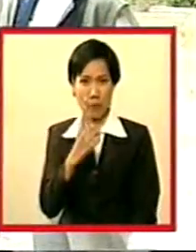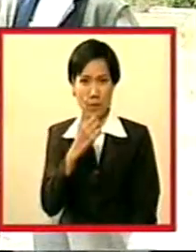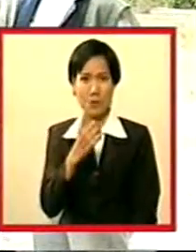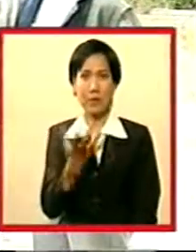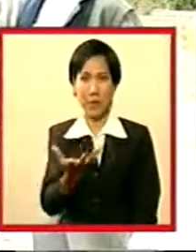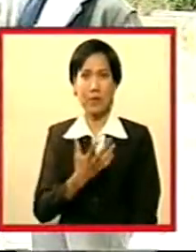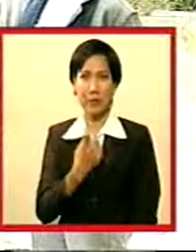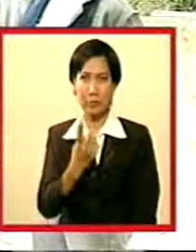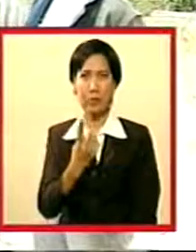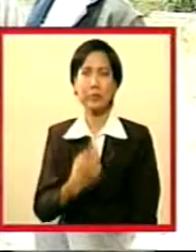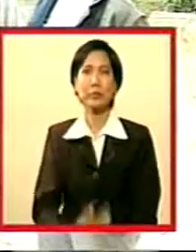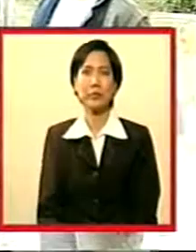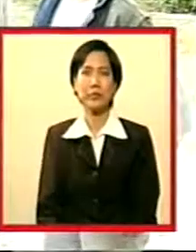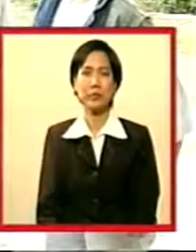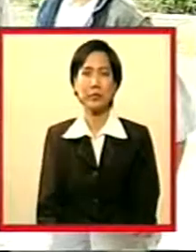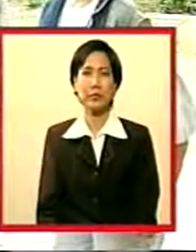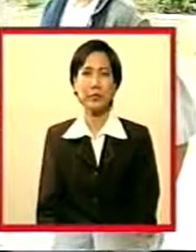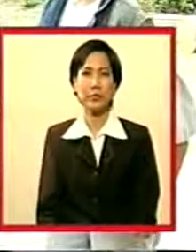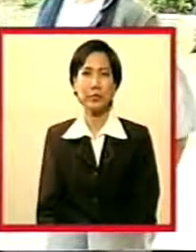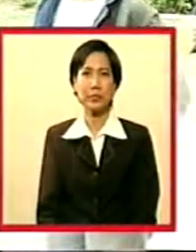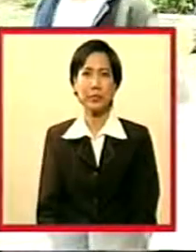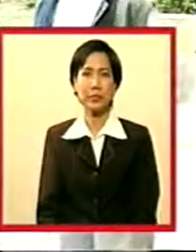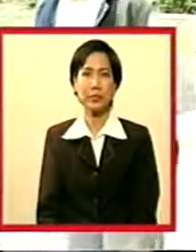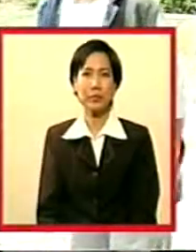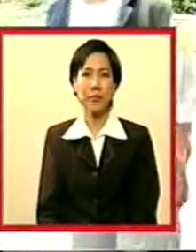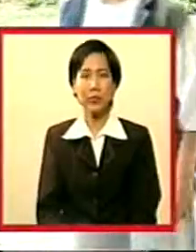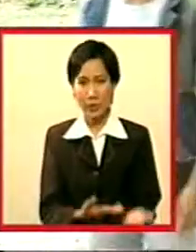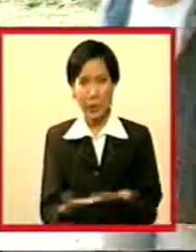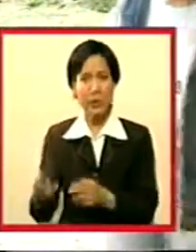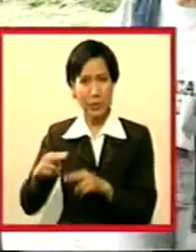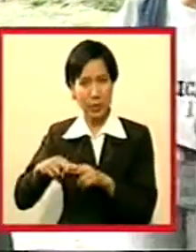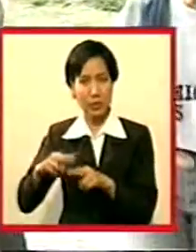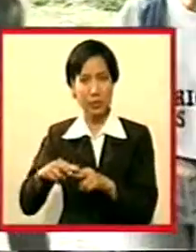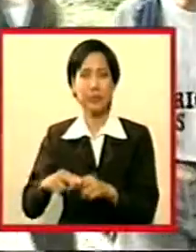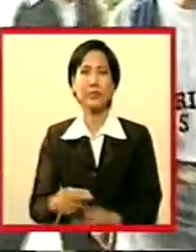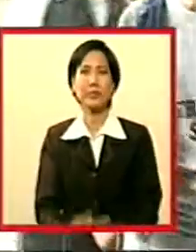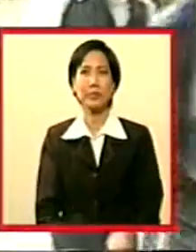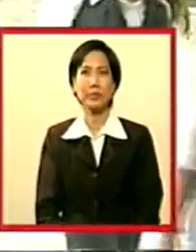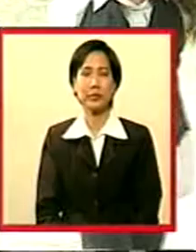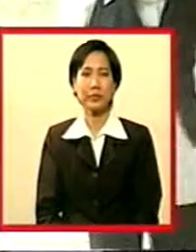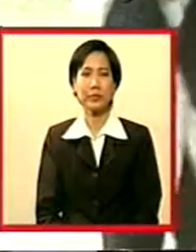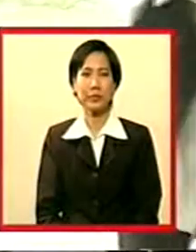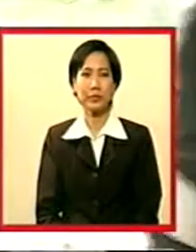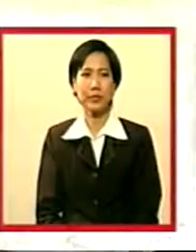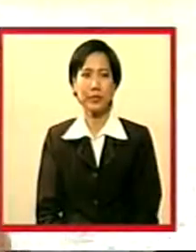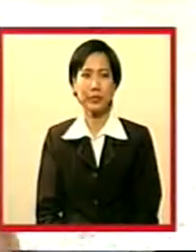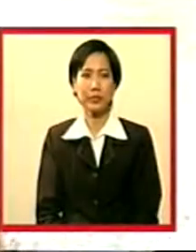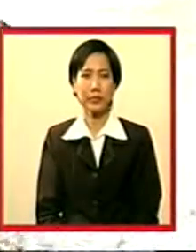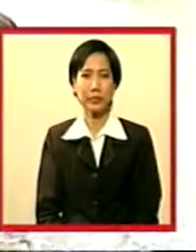จานหนึ่งนะคะ ค่ะขอบคุณค่ะได้ค่ะ เข้าไปกินน้ำข้างในก่อนดีกว่า ค่ะ ค่ะ ค่ะ